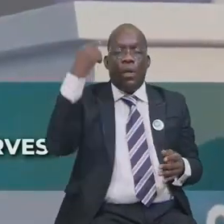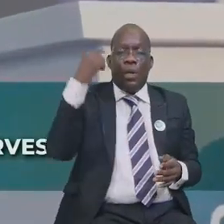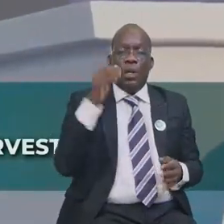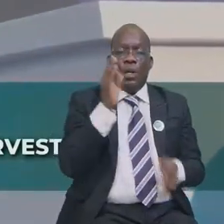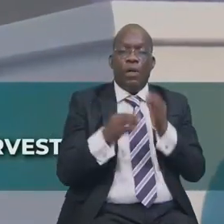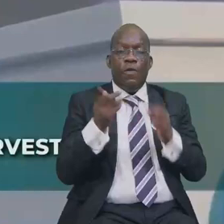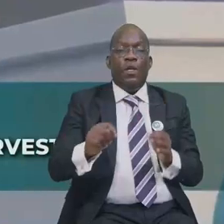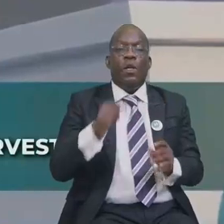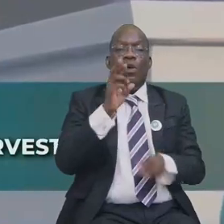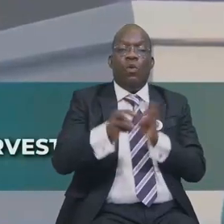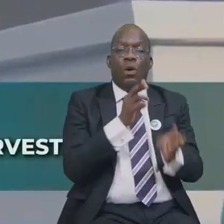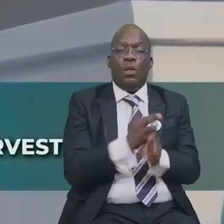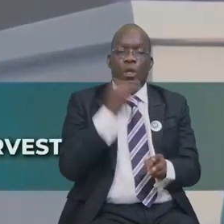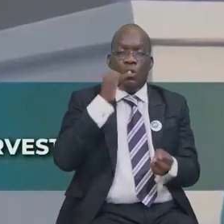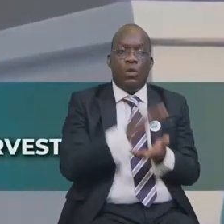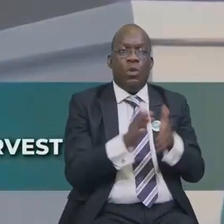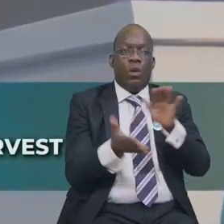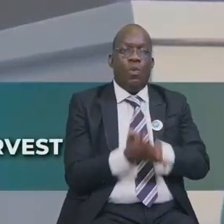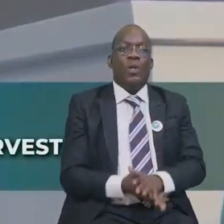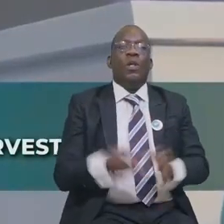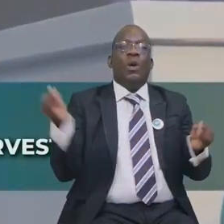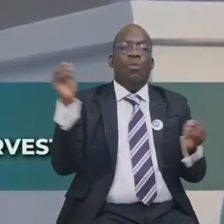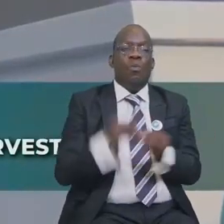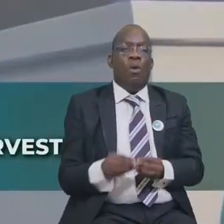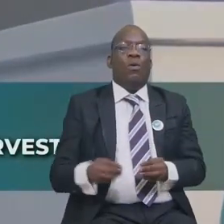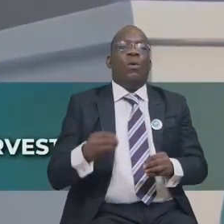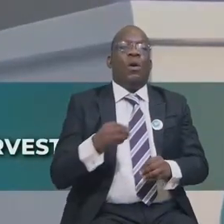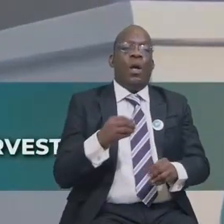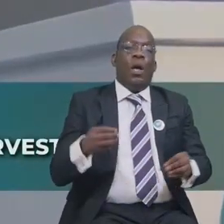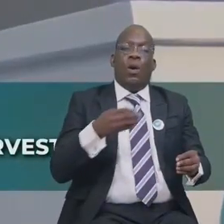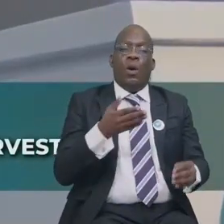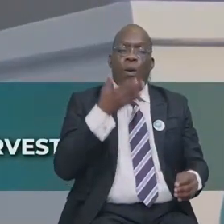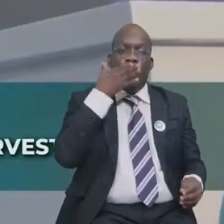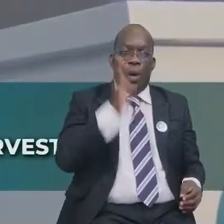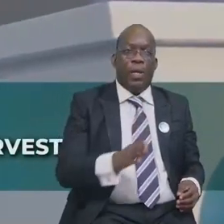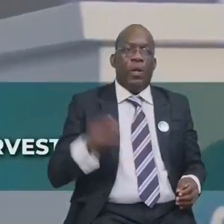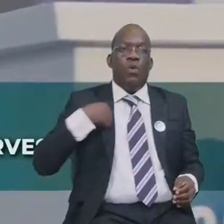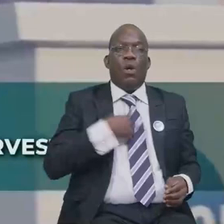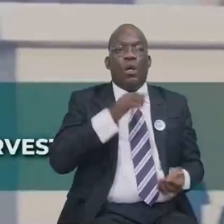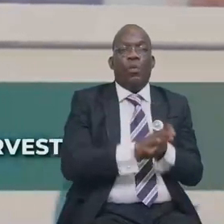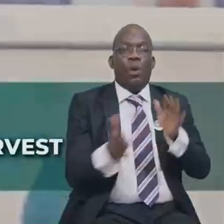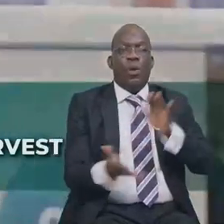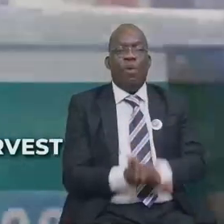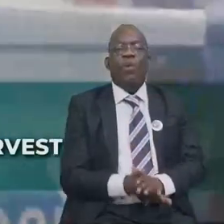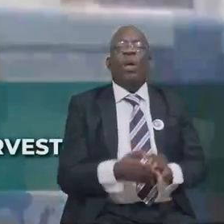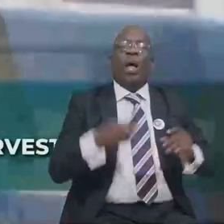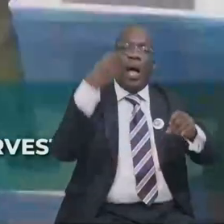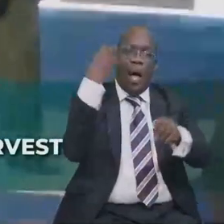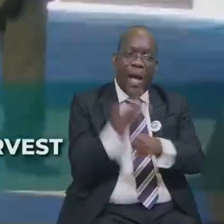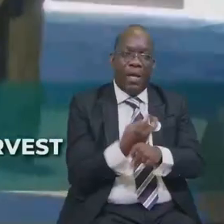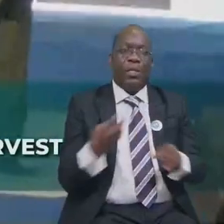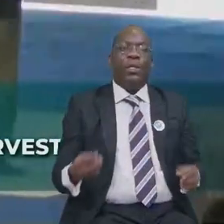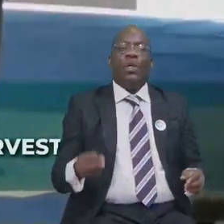plus difficile, nous aussi, nous devenons plus durs. À des moments difficiles, dans les